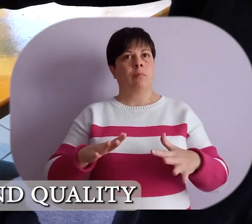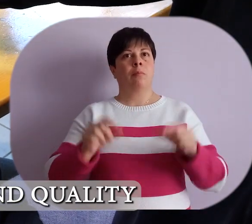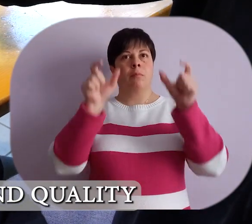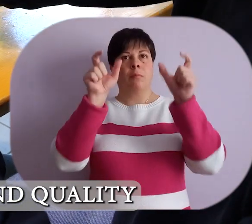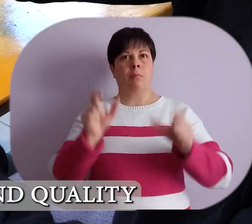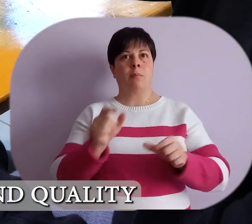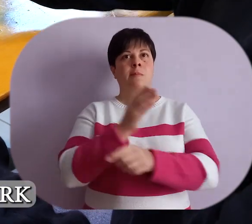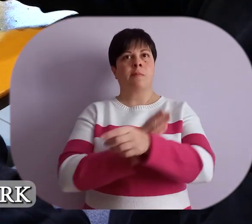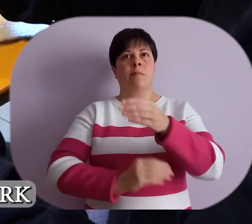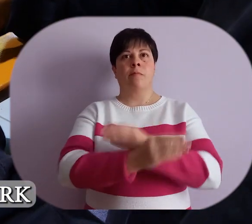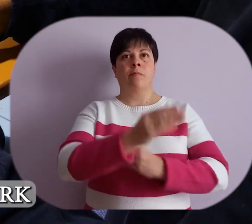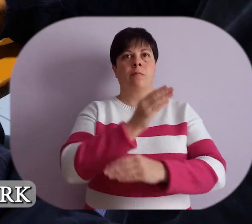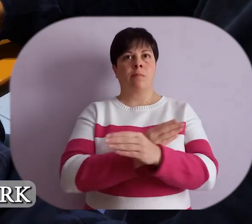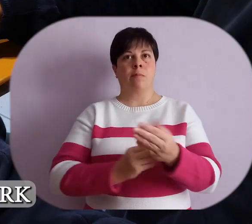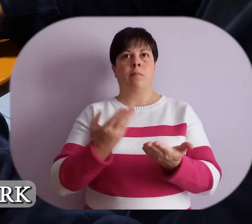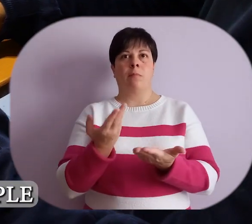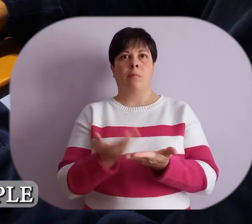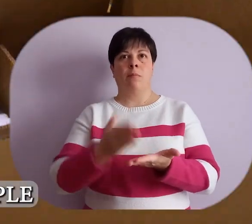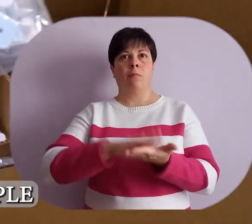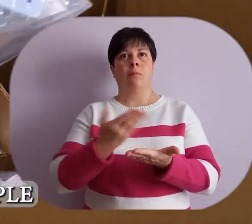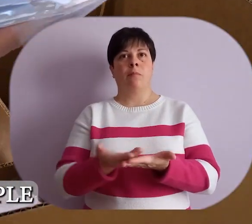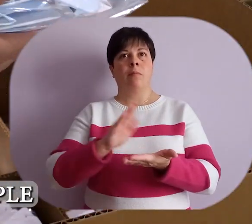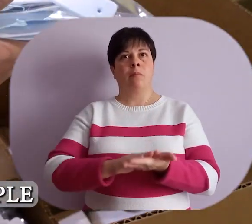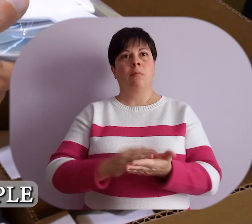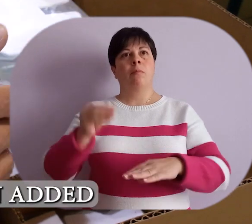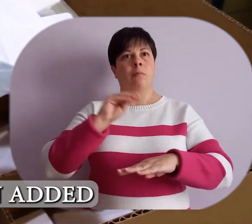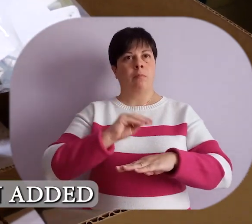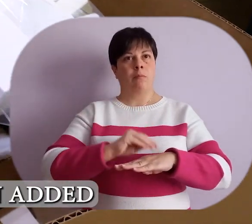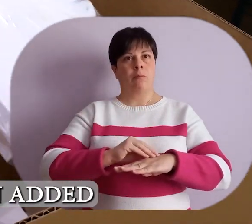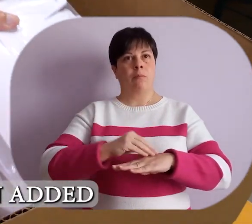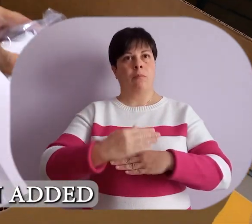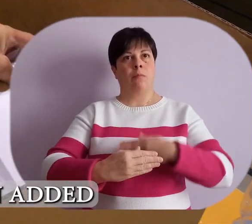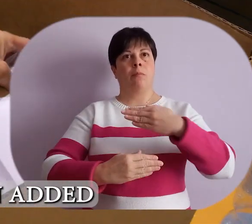tempistiche, della qualità e che il lavoro prodotto da persone con